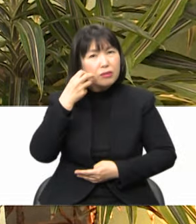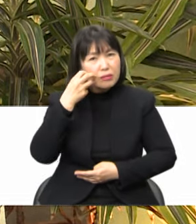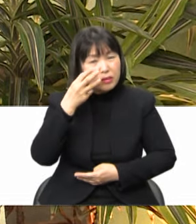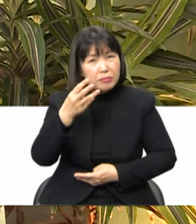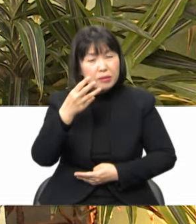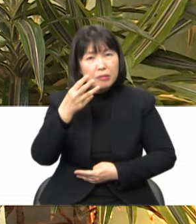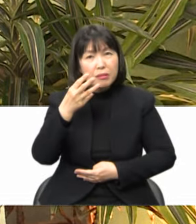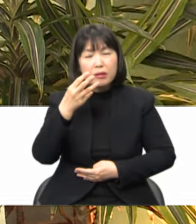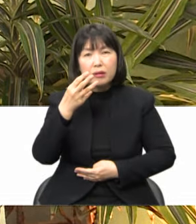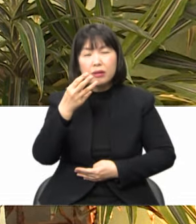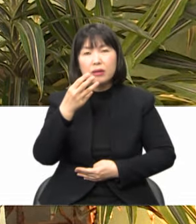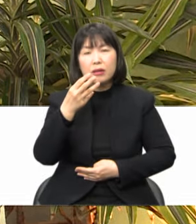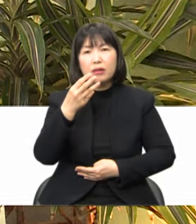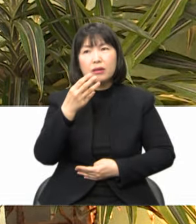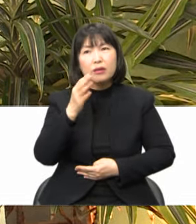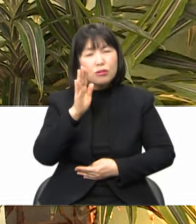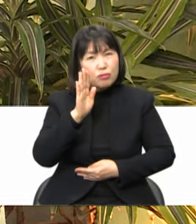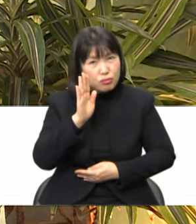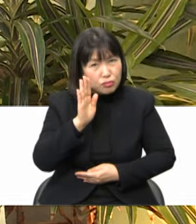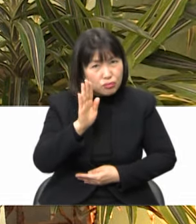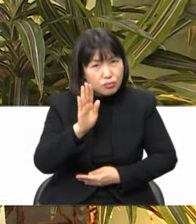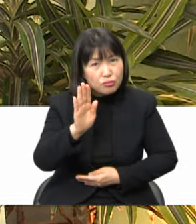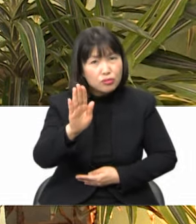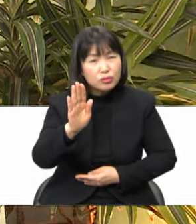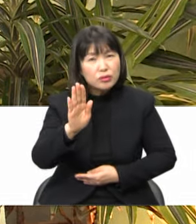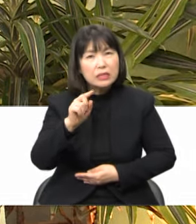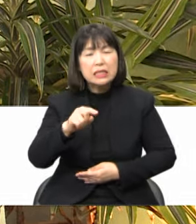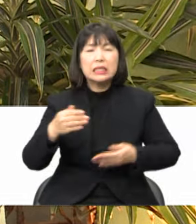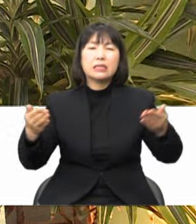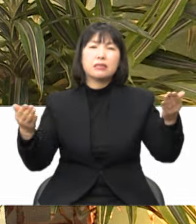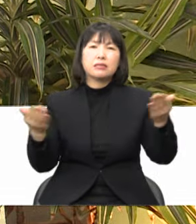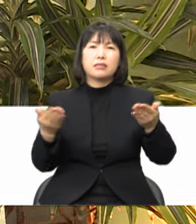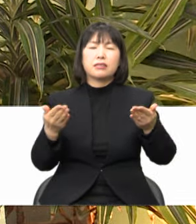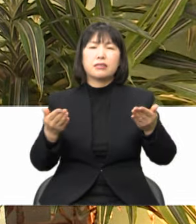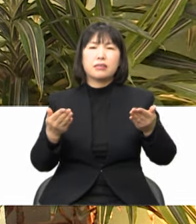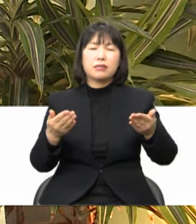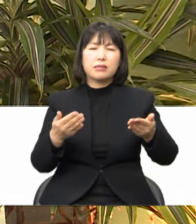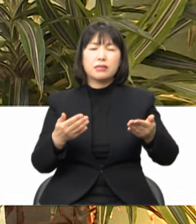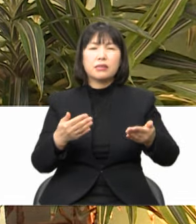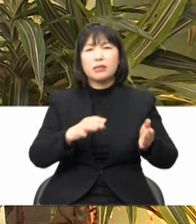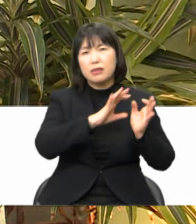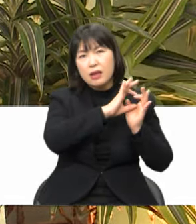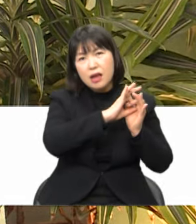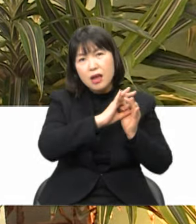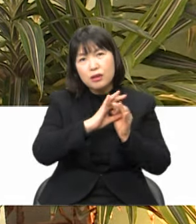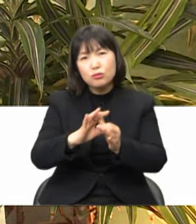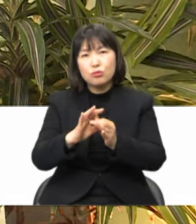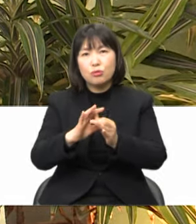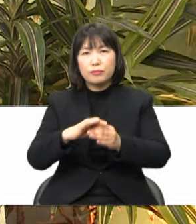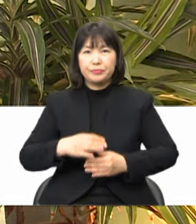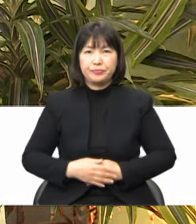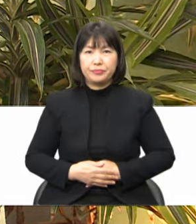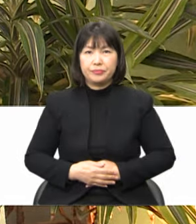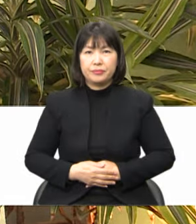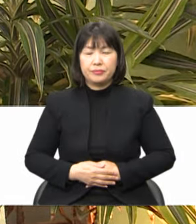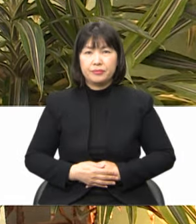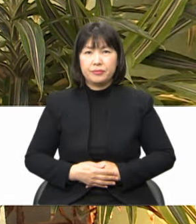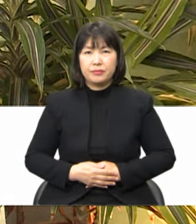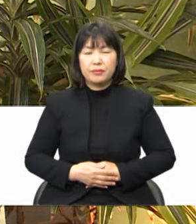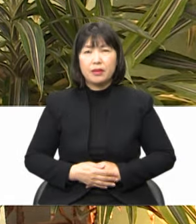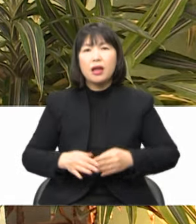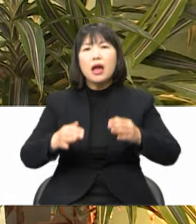3개월에서 조금 더 지나자마자 이제이 일을 계속 해왔던 거 같고요 해오다 보니까이